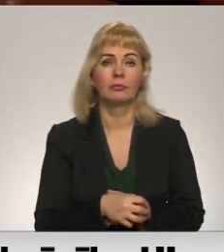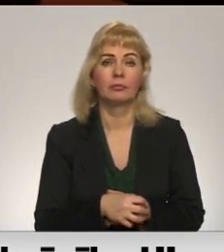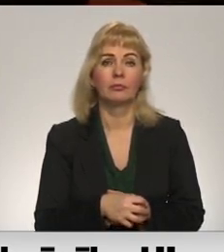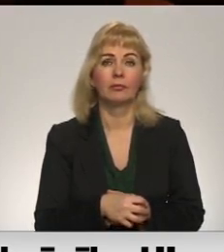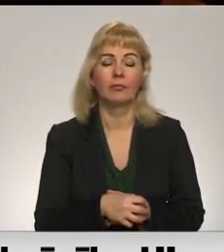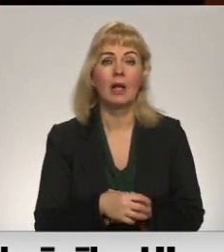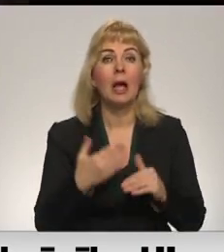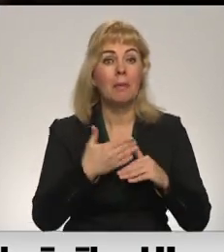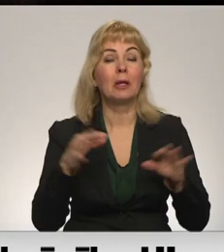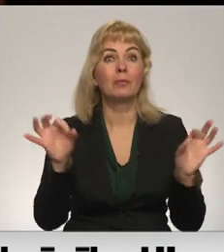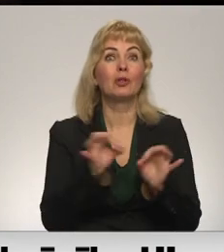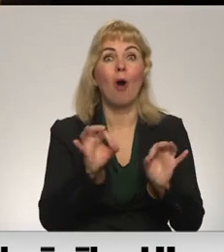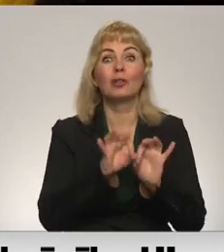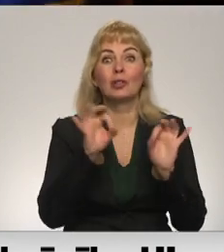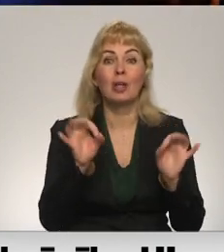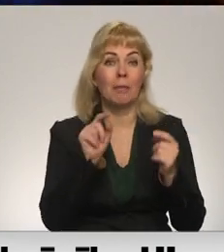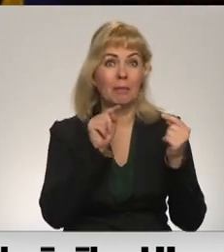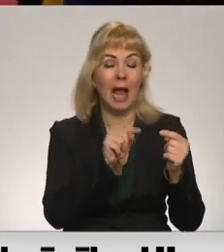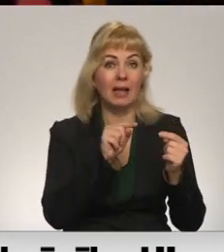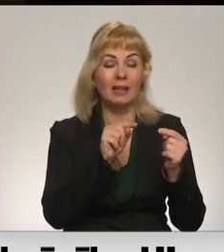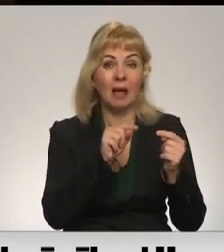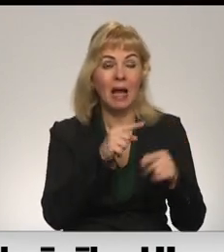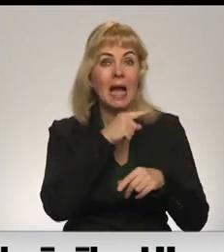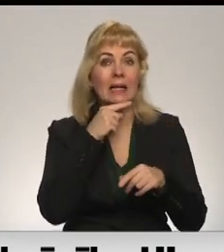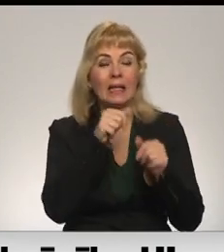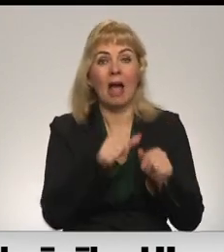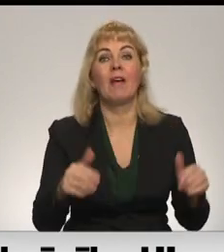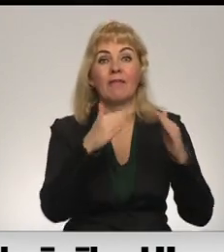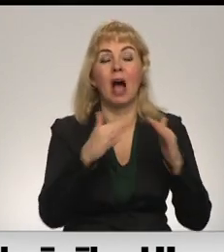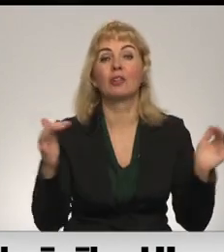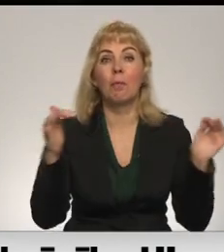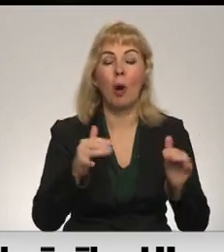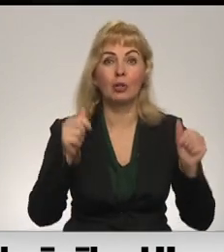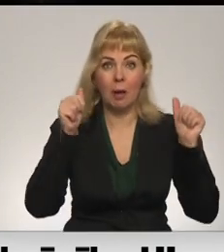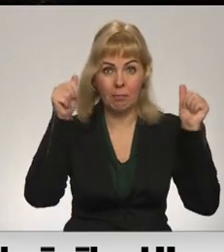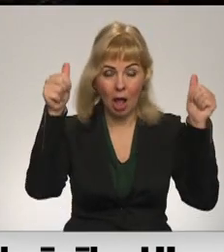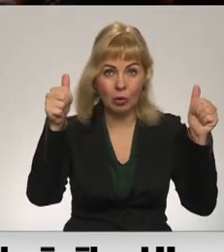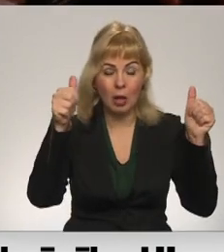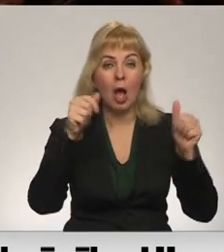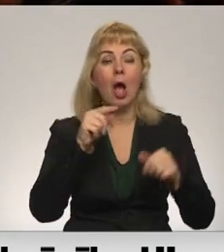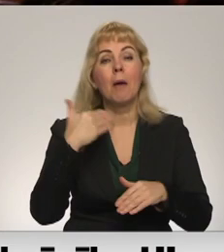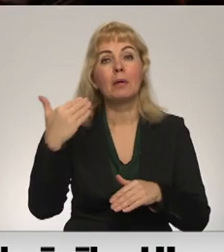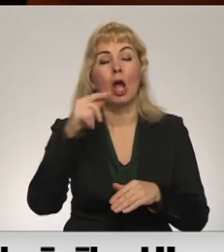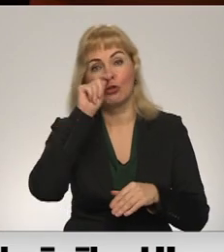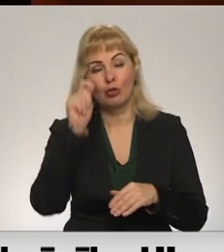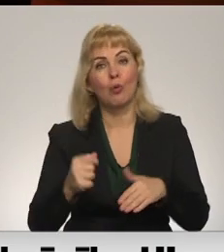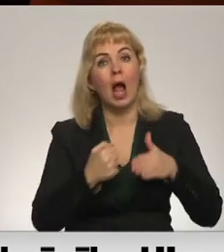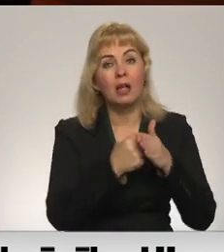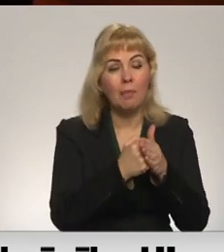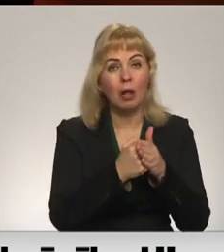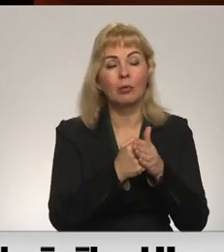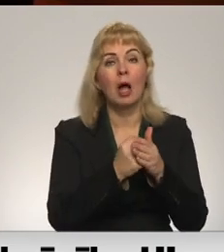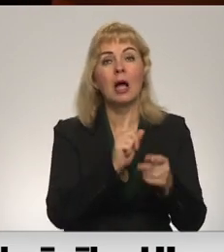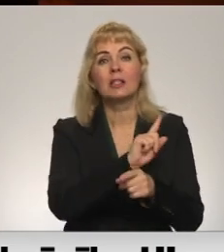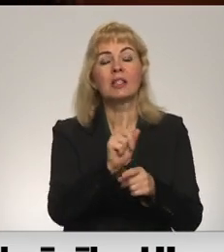Labu brīdi pirms koncerta sākuma iepratīm Krievijas vēstniecībai ļaudis pulcēs gan ar plakātiem Ukrainas atbalstam, gan noliek svecīgs, lai